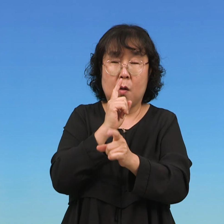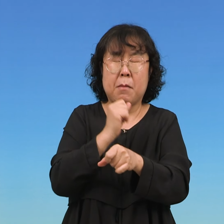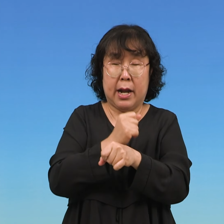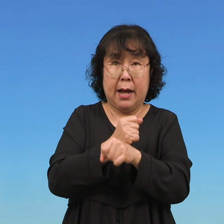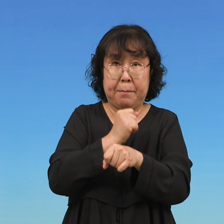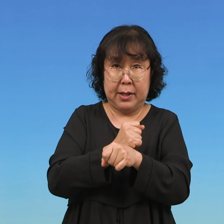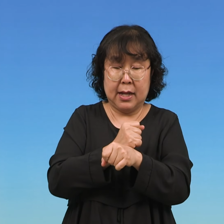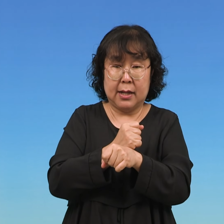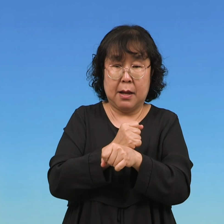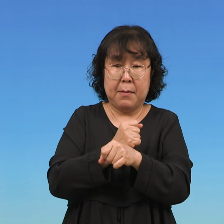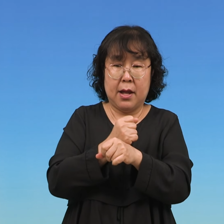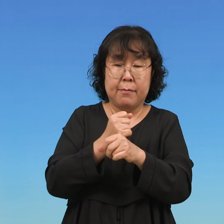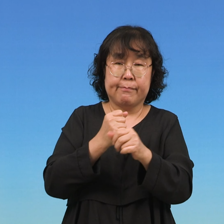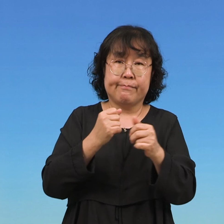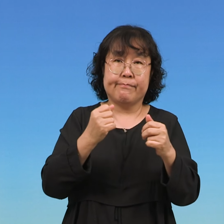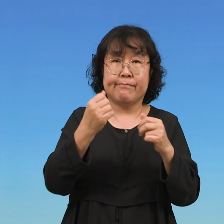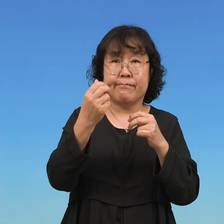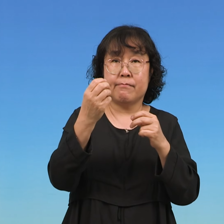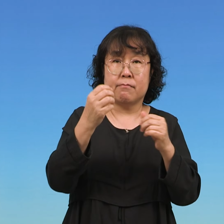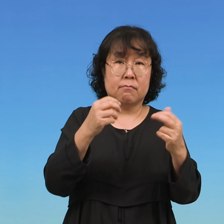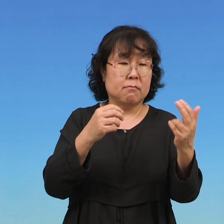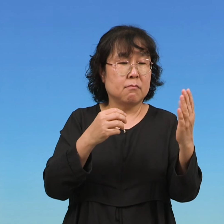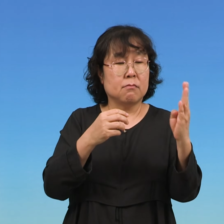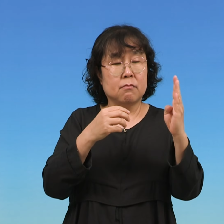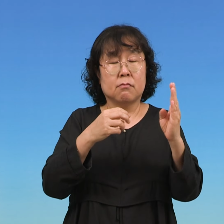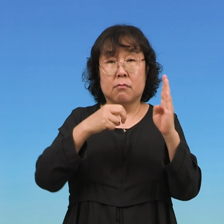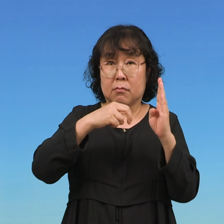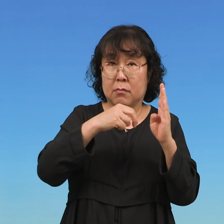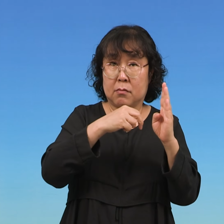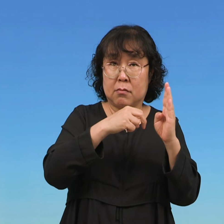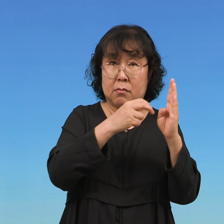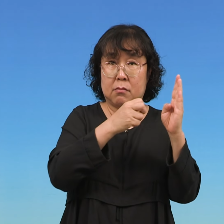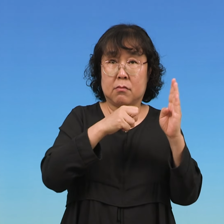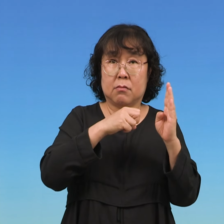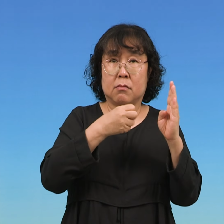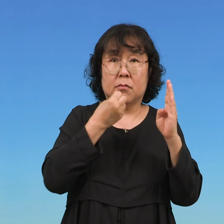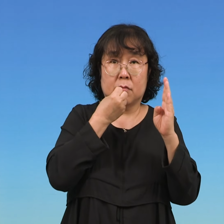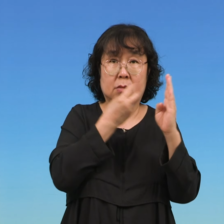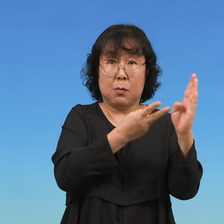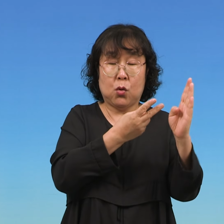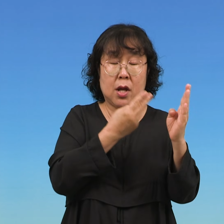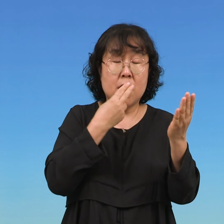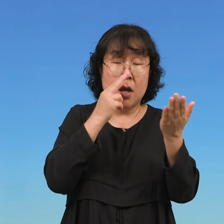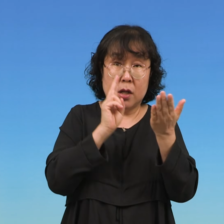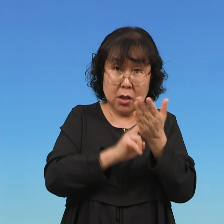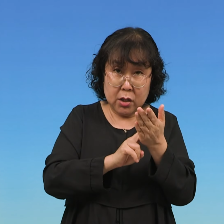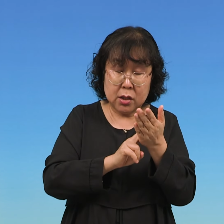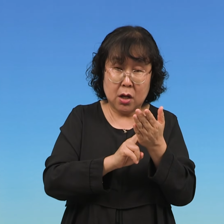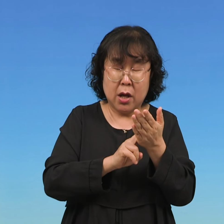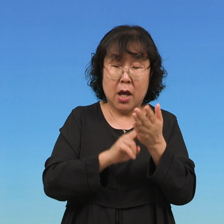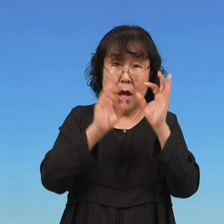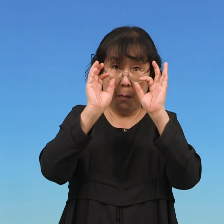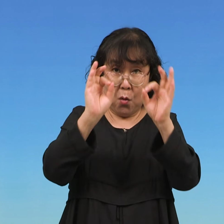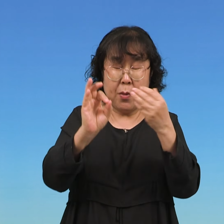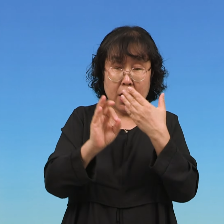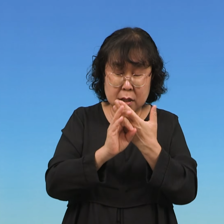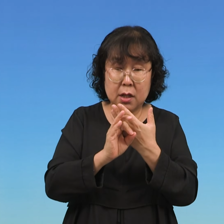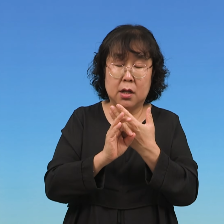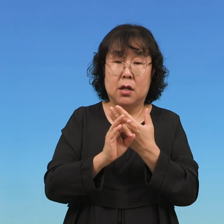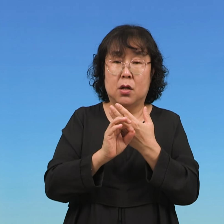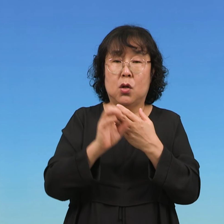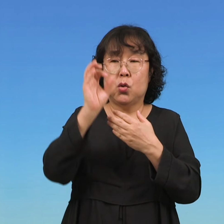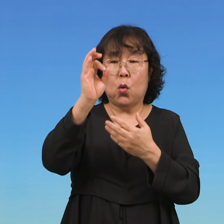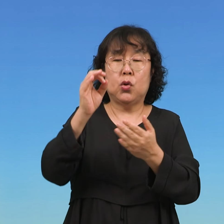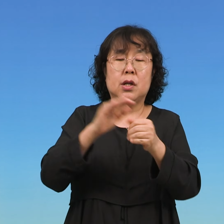진리입니다 돈을 사랑함이 1만하게 뿌리가 되나니 이것을 탐내는 자들은 미혹을 받아